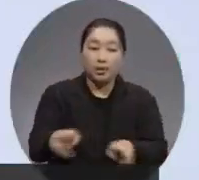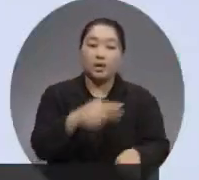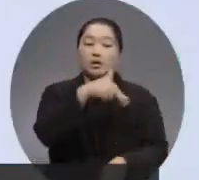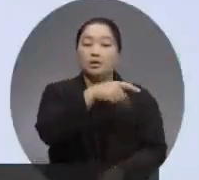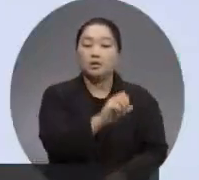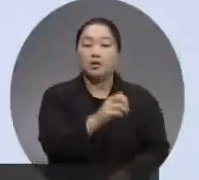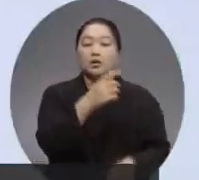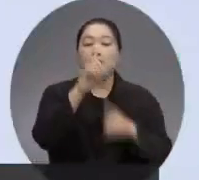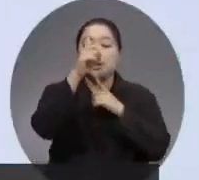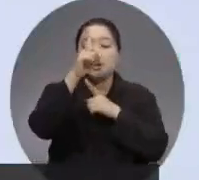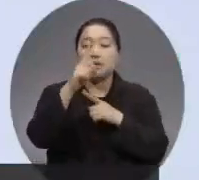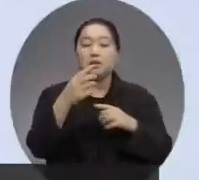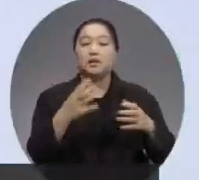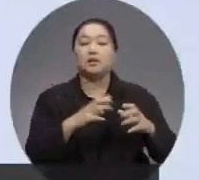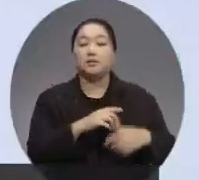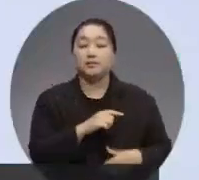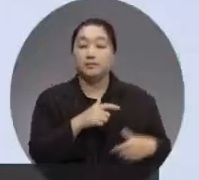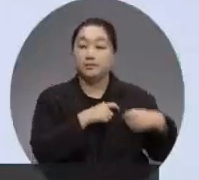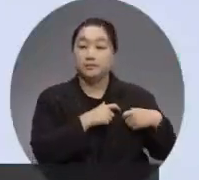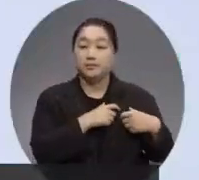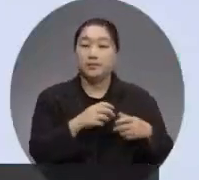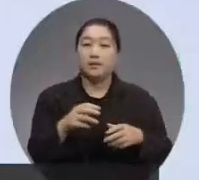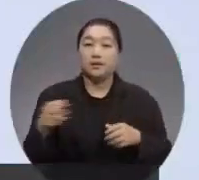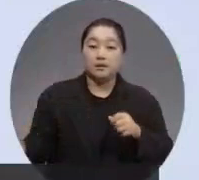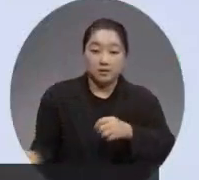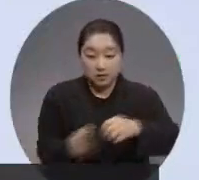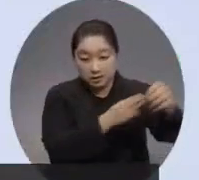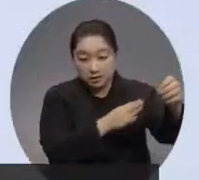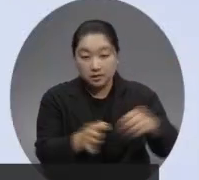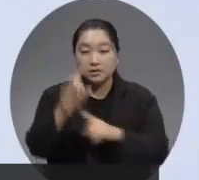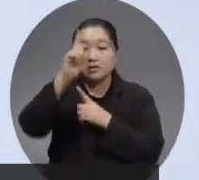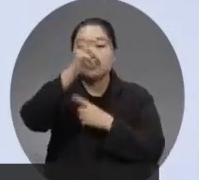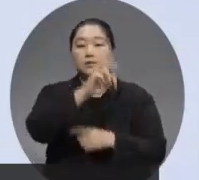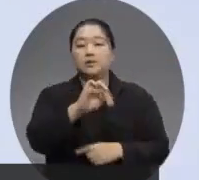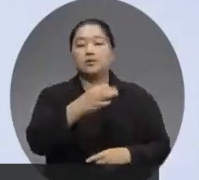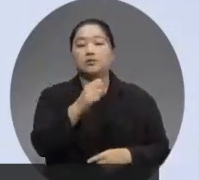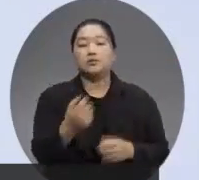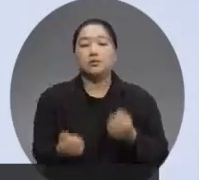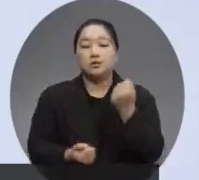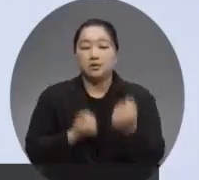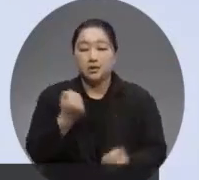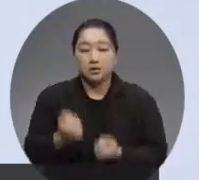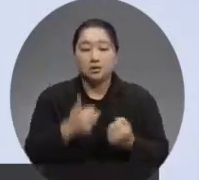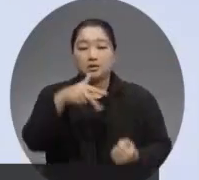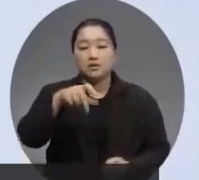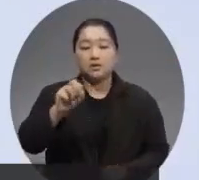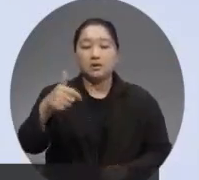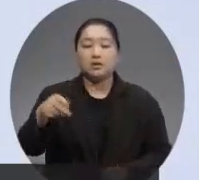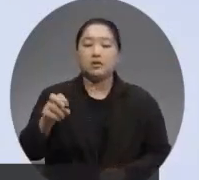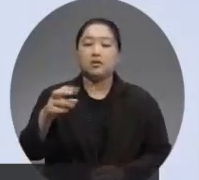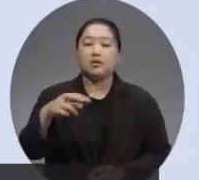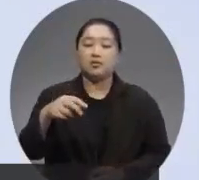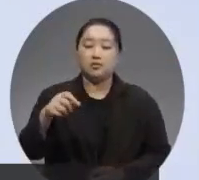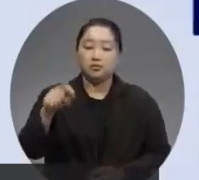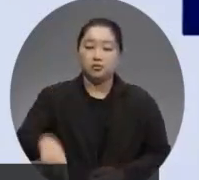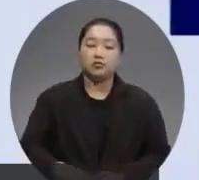정병희와 이예림이 태극 마크를 달았고 스쿼시의 이민호와 청주시청 세팍타크로 선수들도